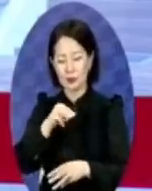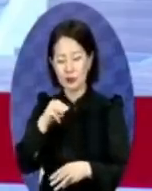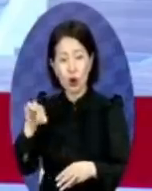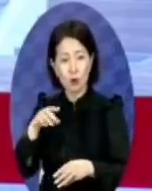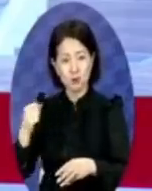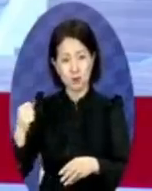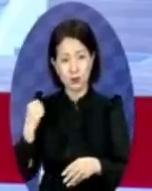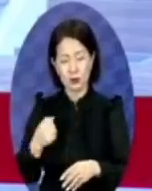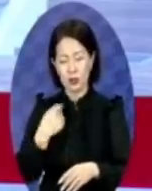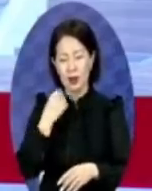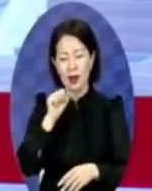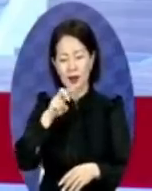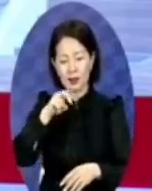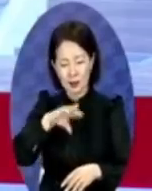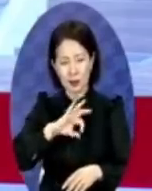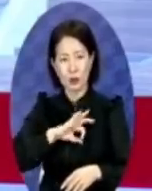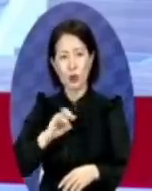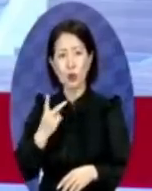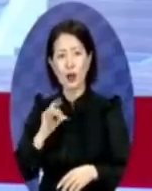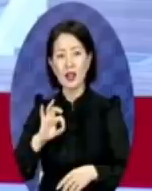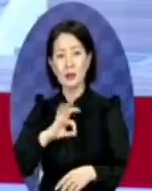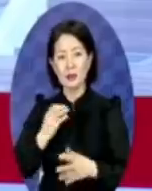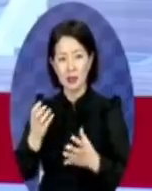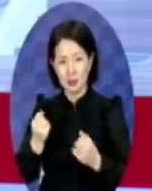сурагчдаан баяр хүргэж угтан авлаа.